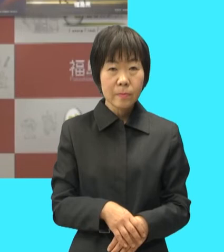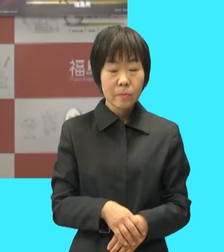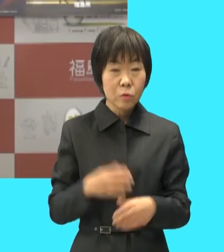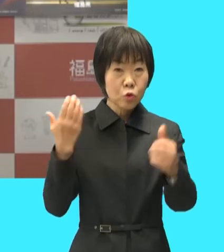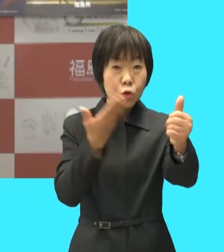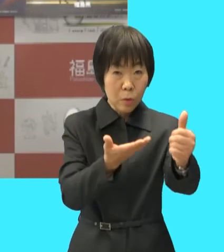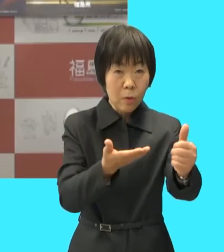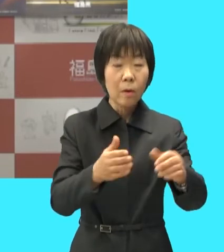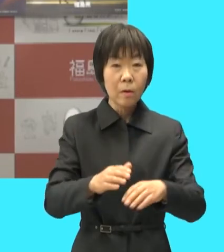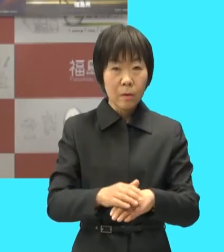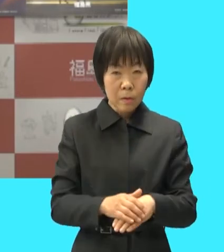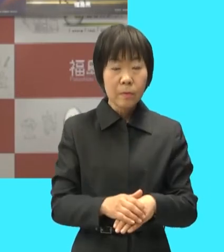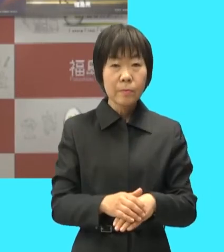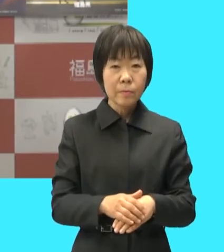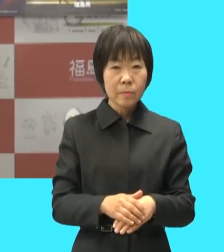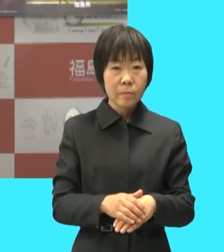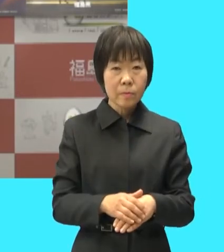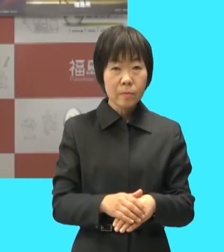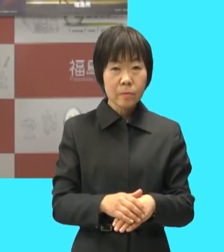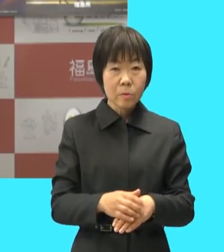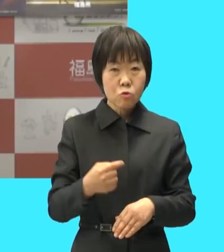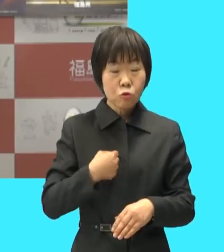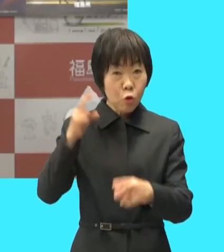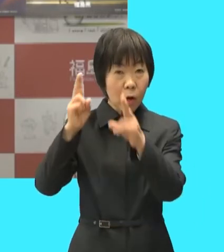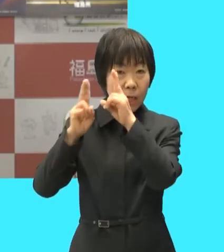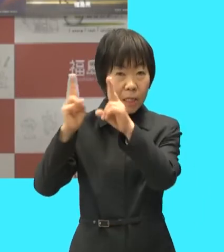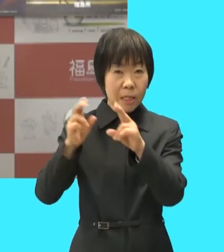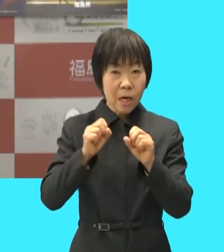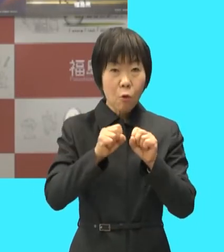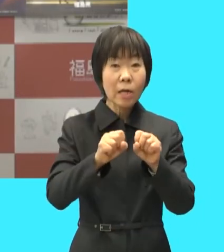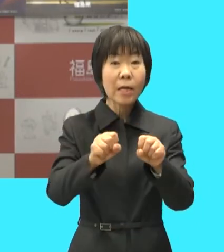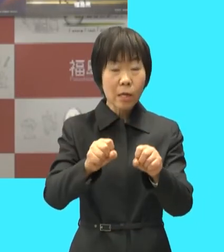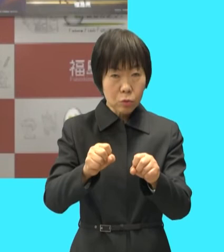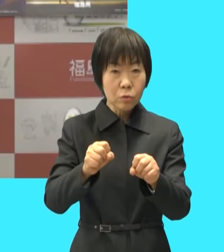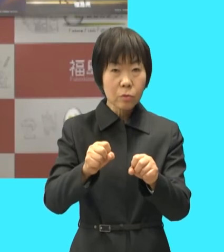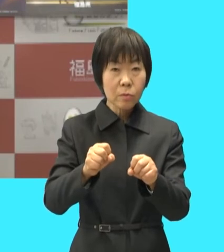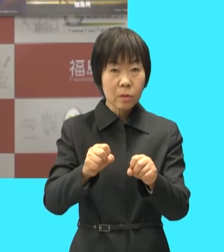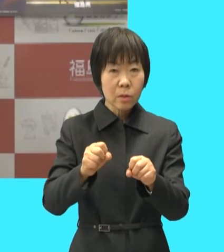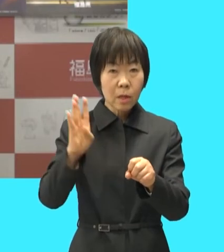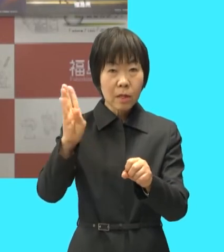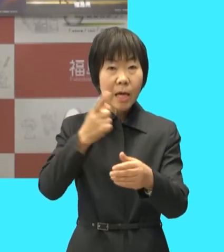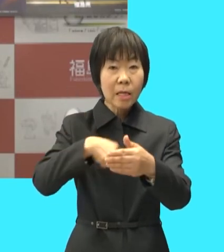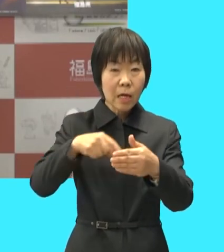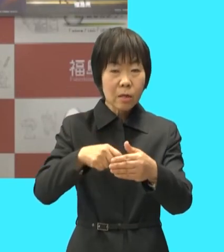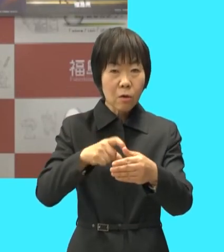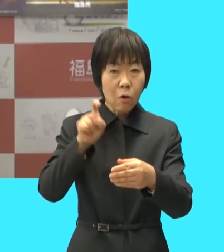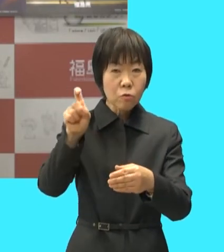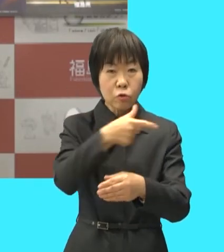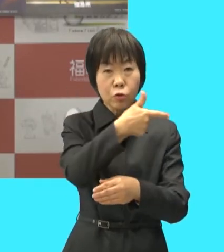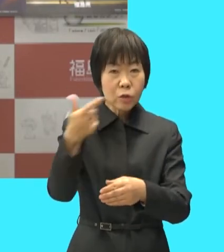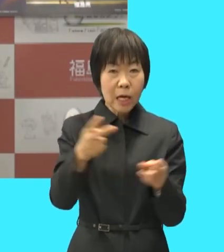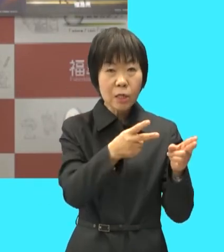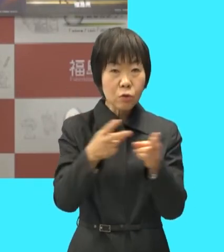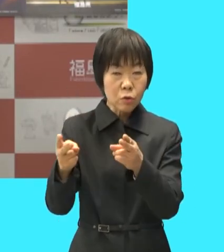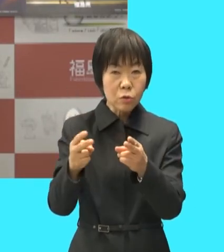福島民友の鈴木です。おはようございます。 おはようございます。 弊社が実施している、県内の重大ニュース、読者が選ぶ